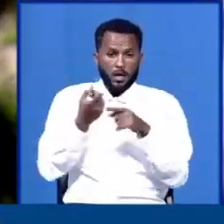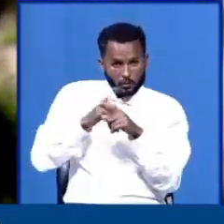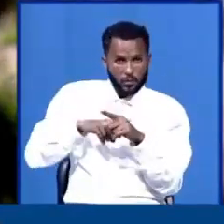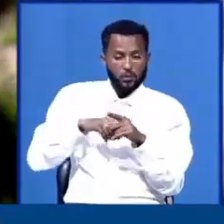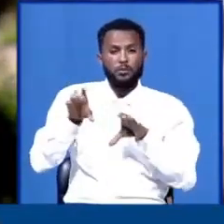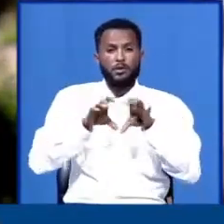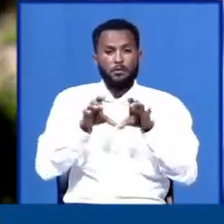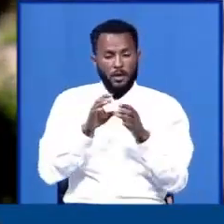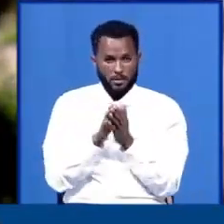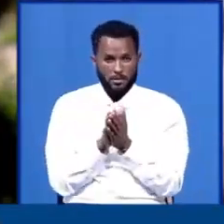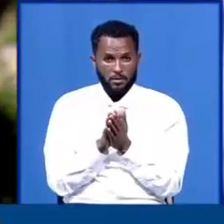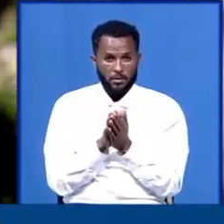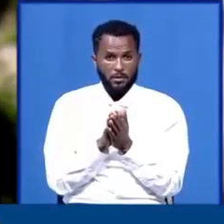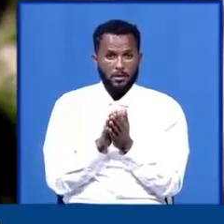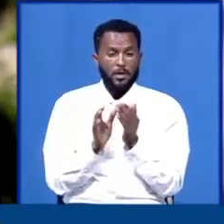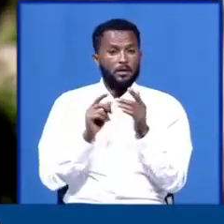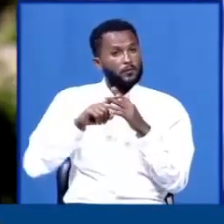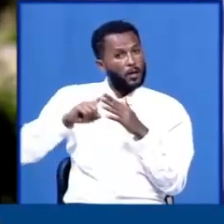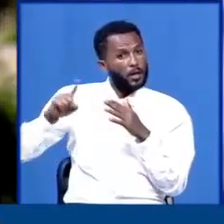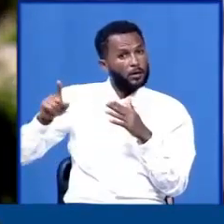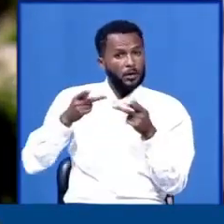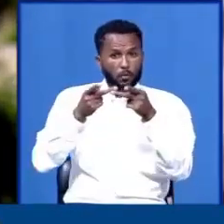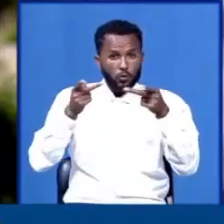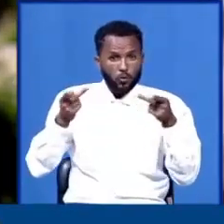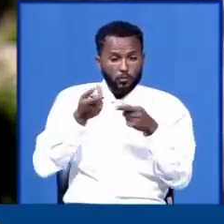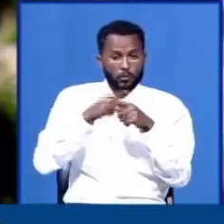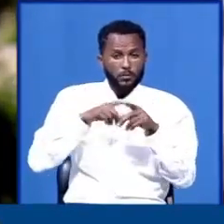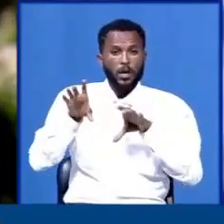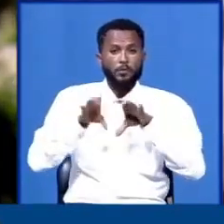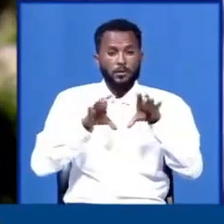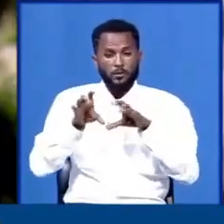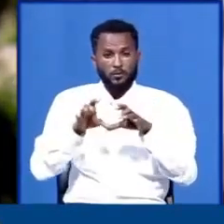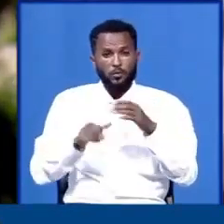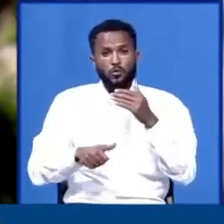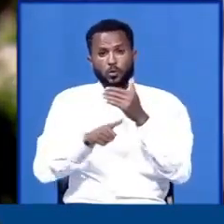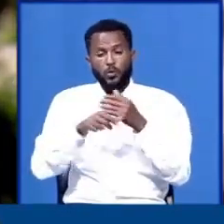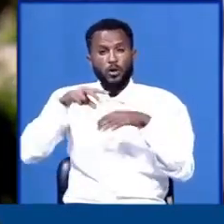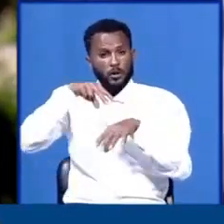እቶም ተፈናቐልቲ ላብ ዓዶም ክምለሱ ኣብ ምግባር ብኢኮኖሚ ዝተጎድኡ ትካላት ይኹኑ